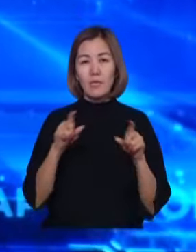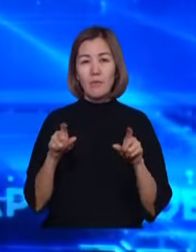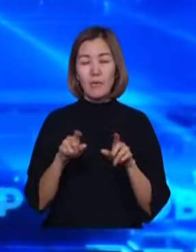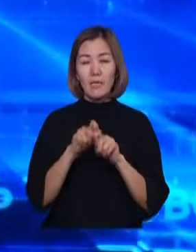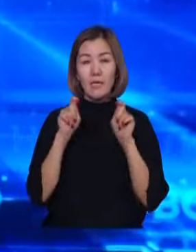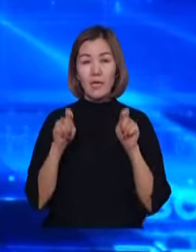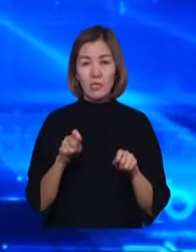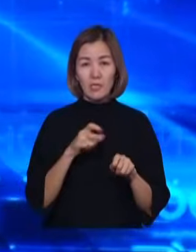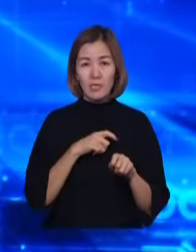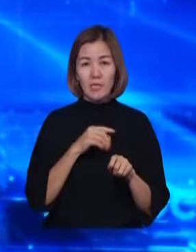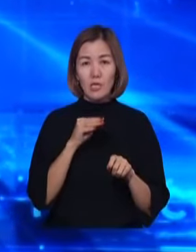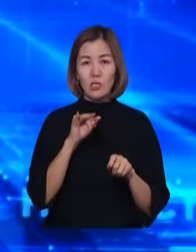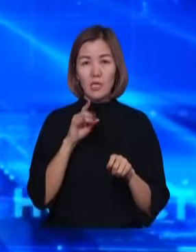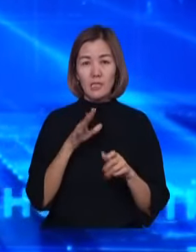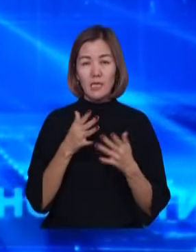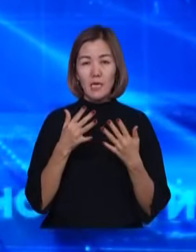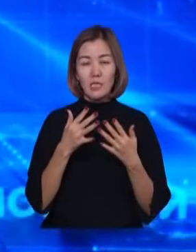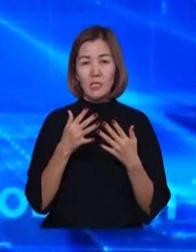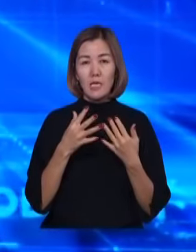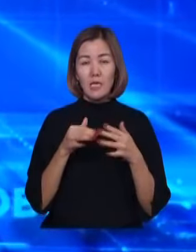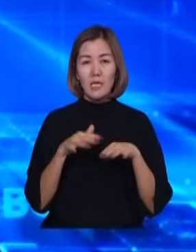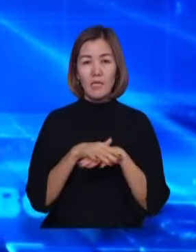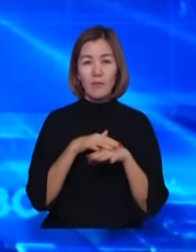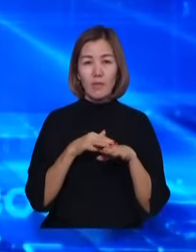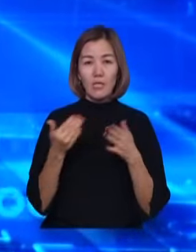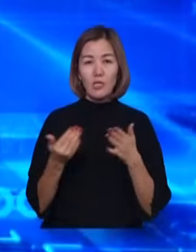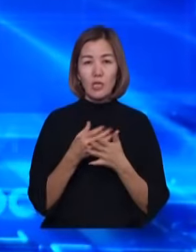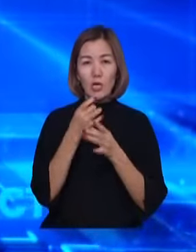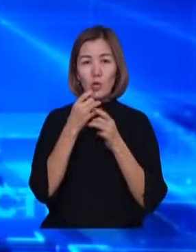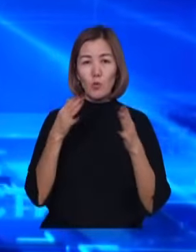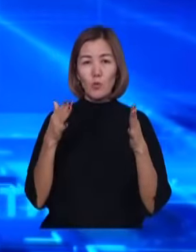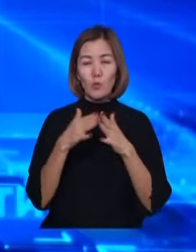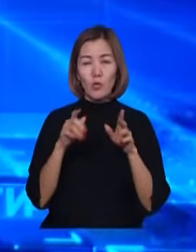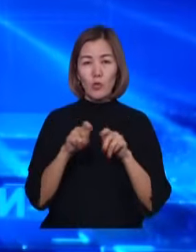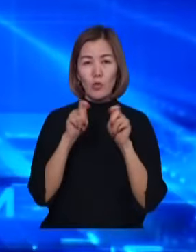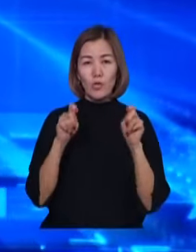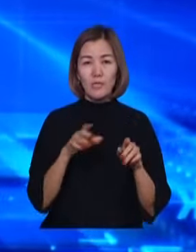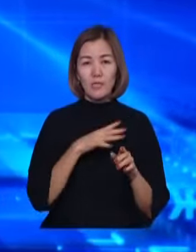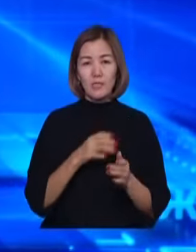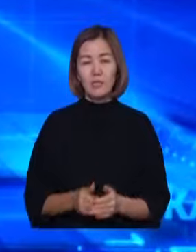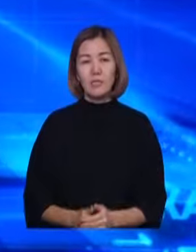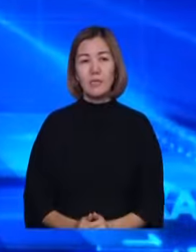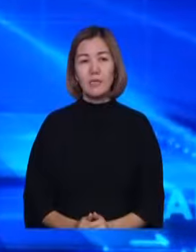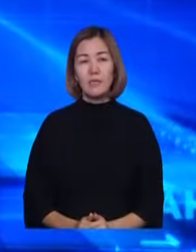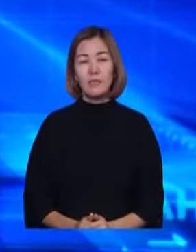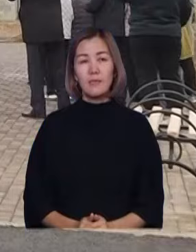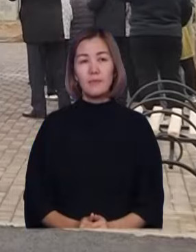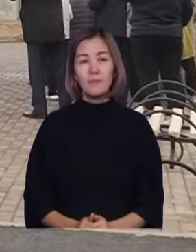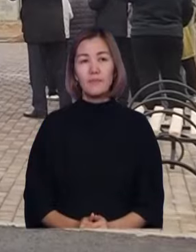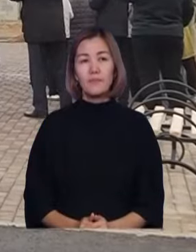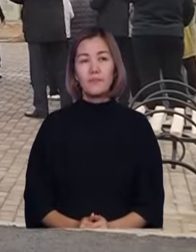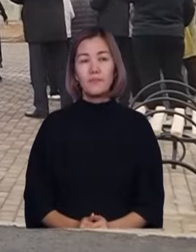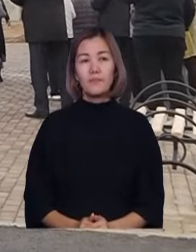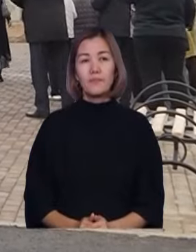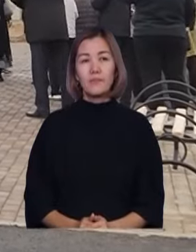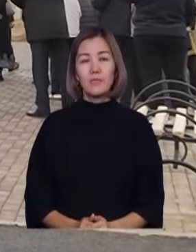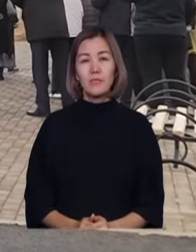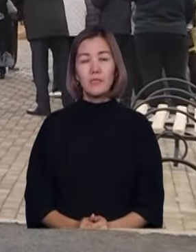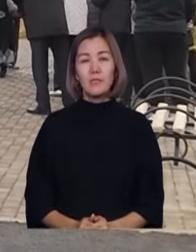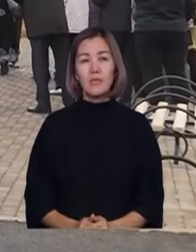ғимараты қолданысқа берілсе, Жалғызағаш елді мекенінде жаңа мәдениет үйі есігін айқара ашты.